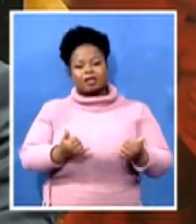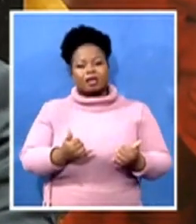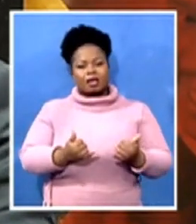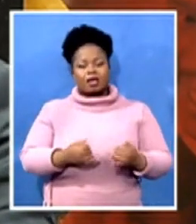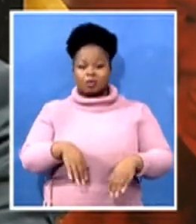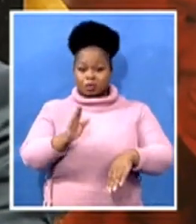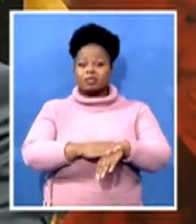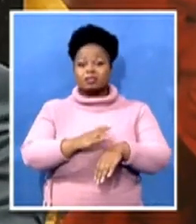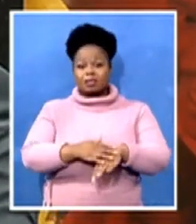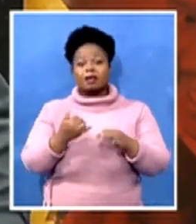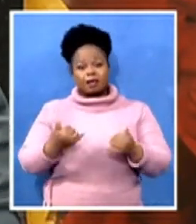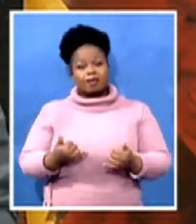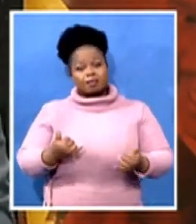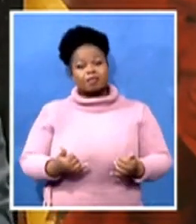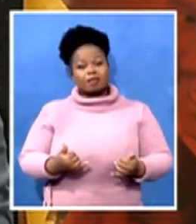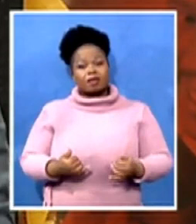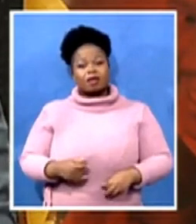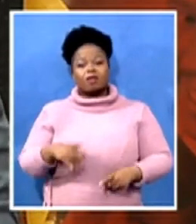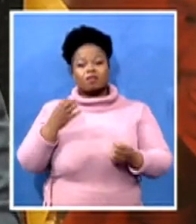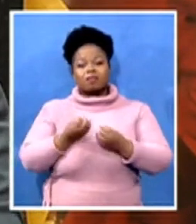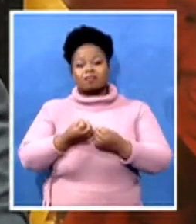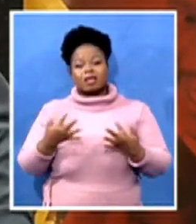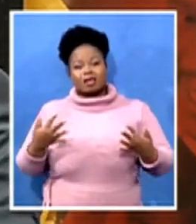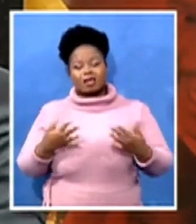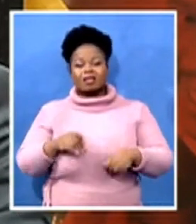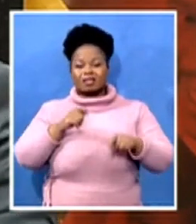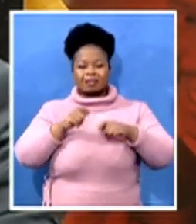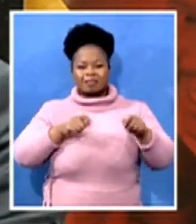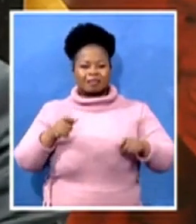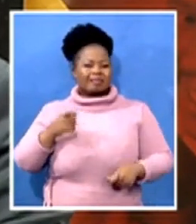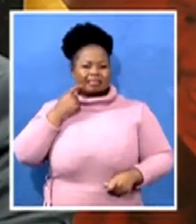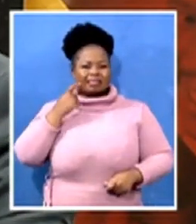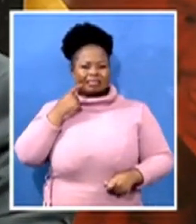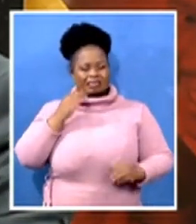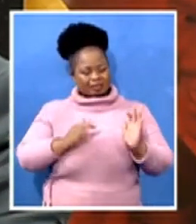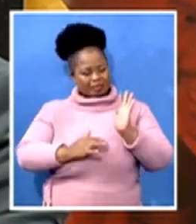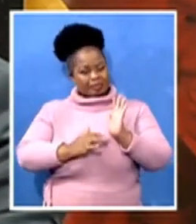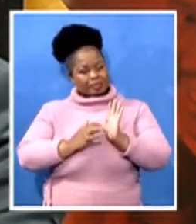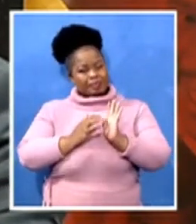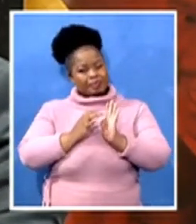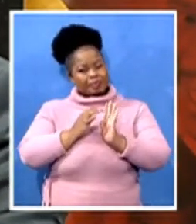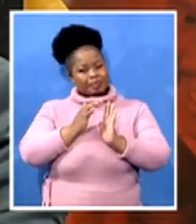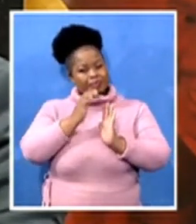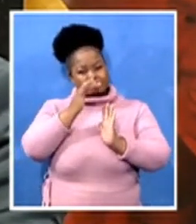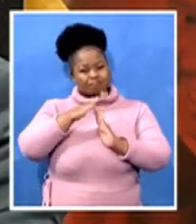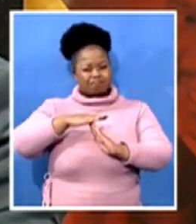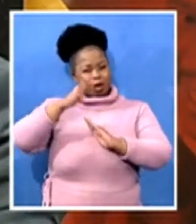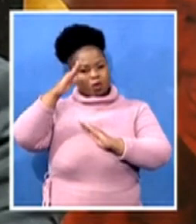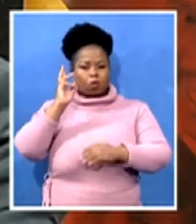amanani okosuleleka kwabantu azokwanda khona, apho